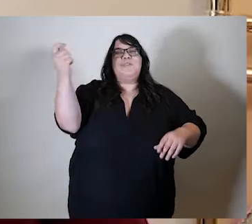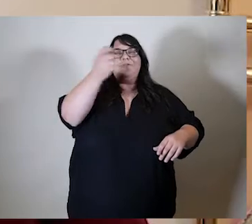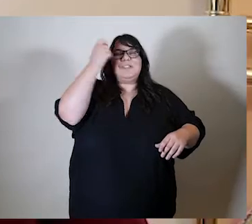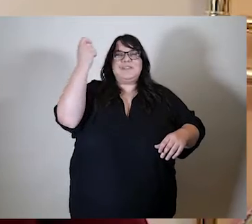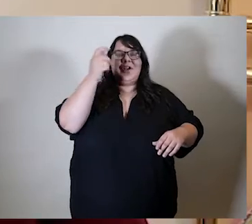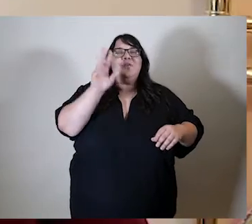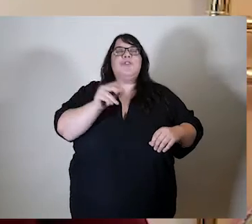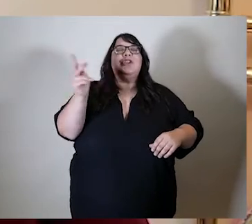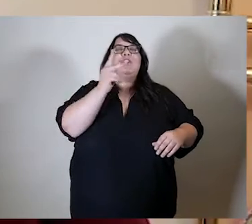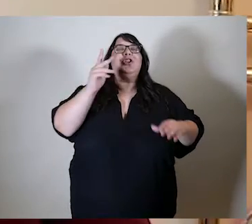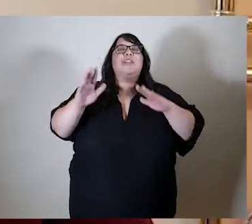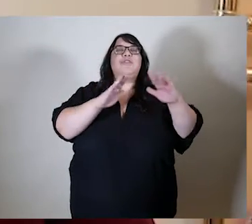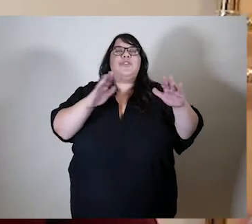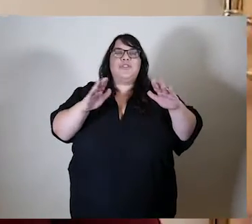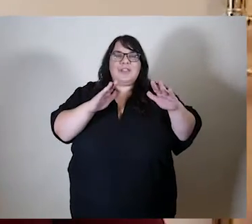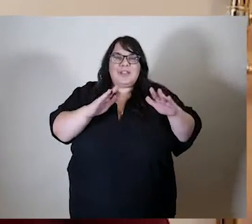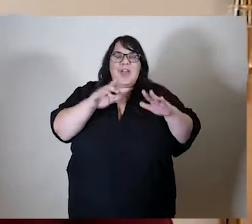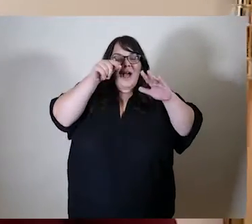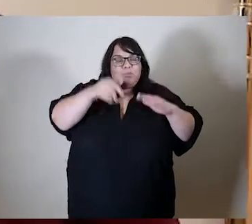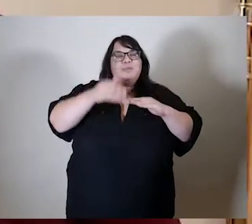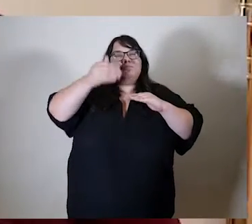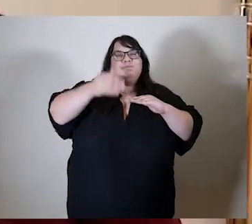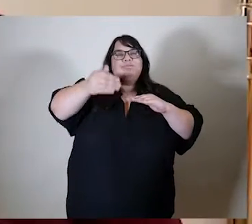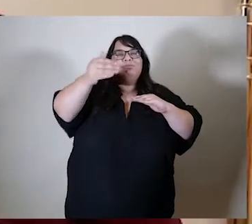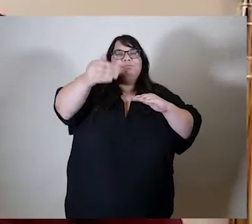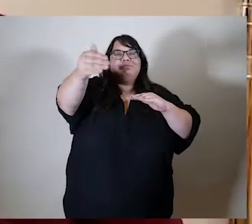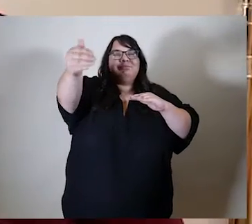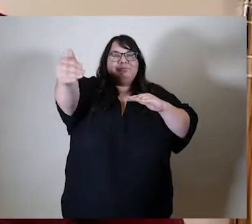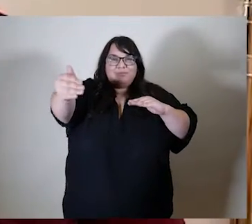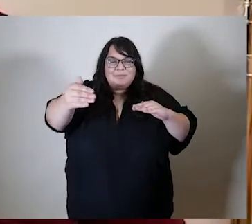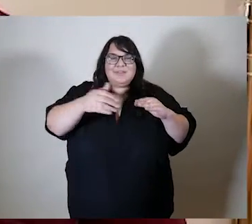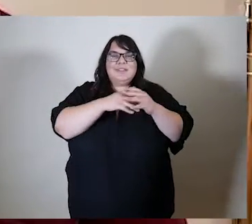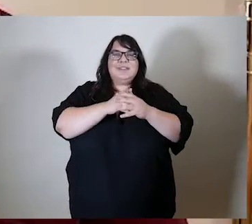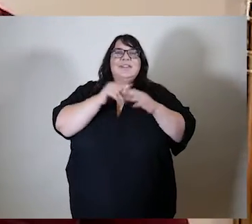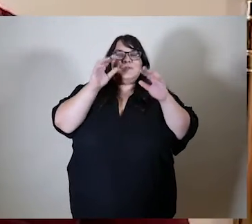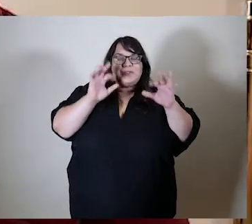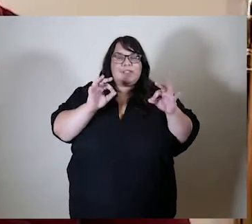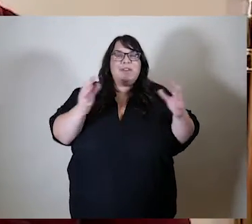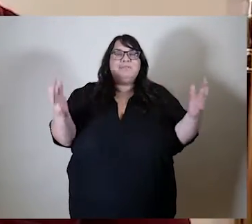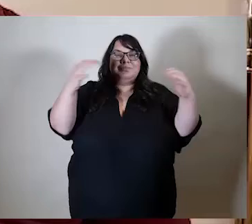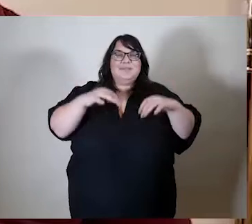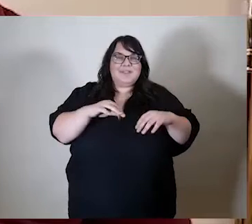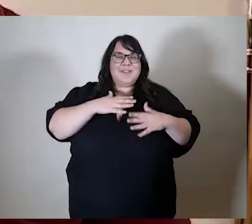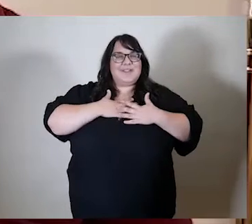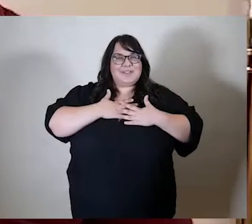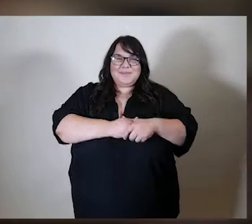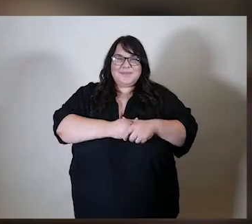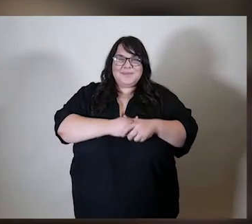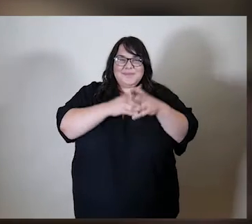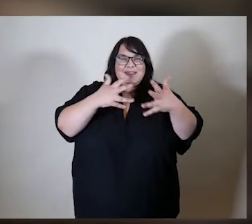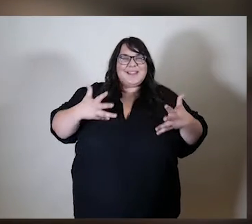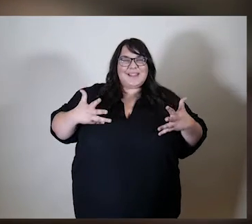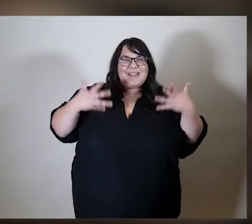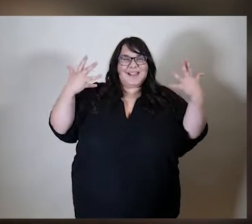Φεστιβάλ Φορέων Κοινωνικής Φροντίδας να εξελιχθεί σε θεσμό με την ίδια δυναμική και μαζική συμμετοχή. Σας ευχαριστώ.